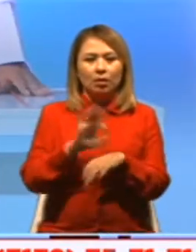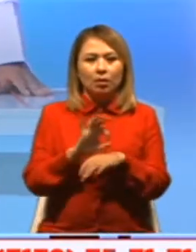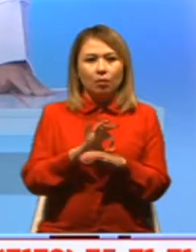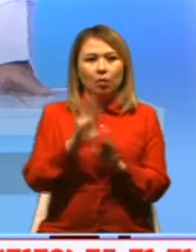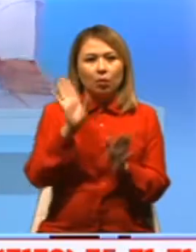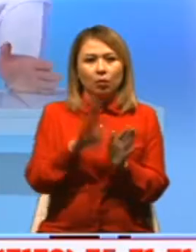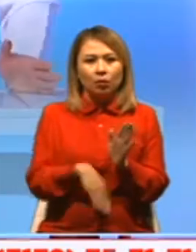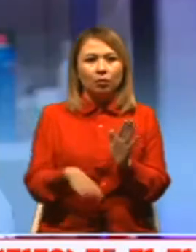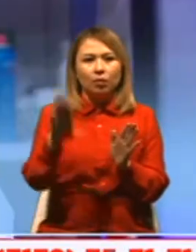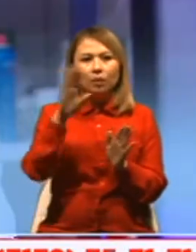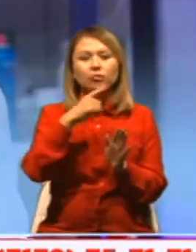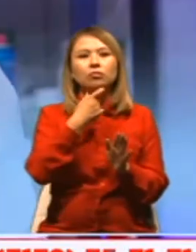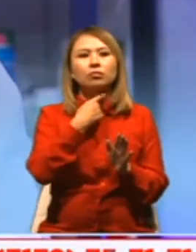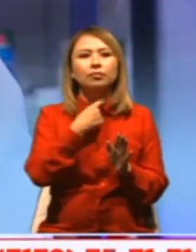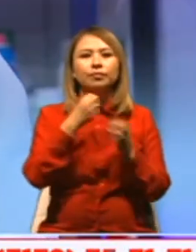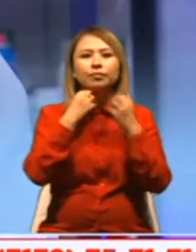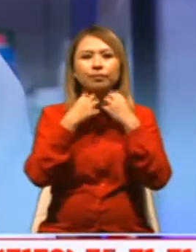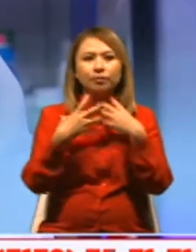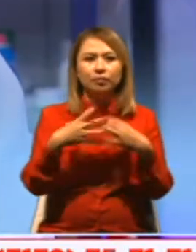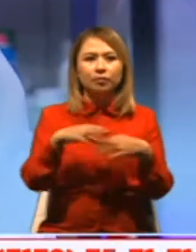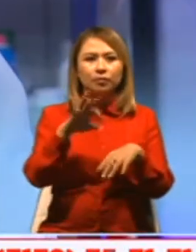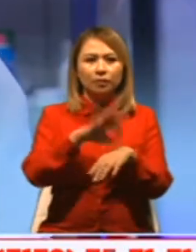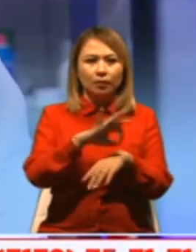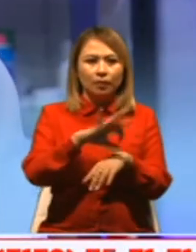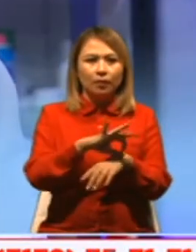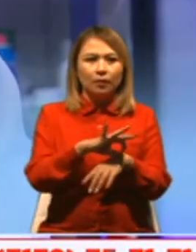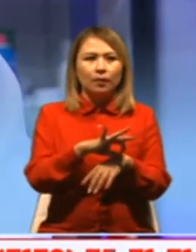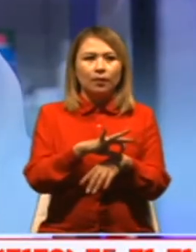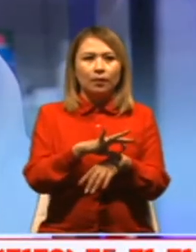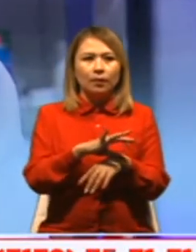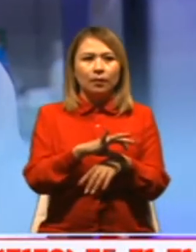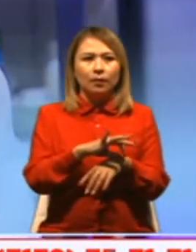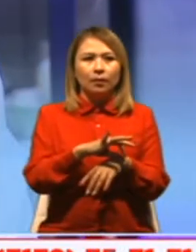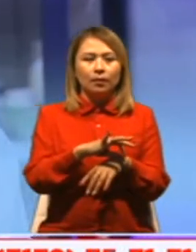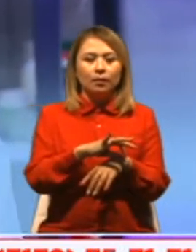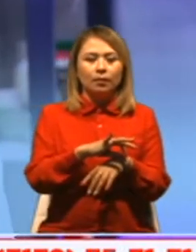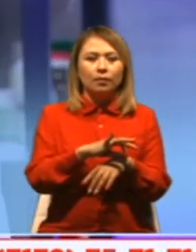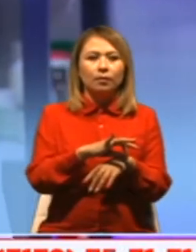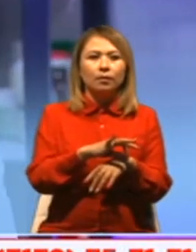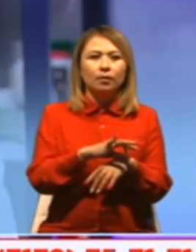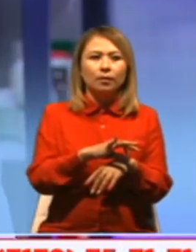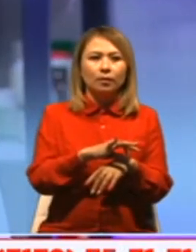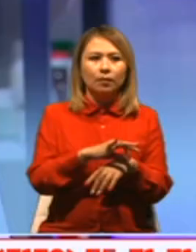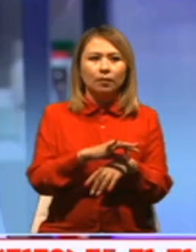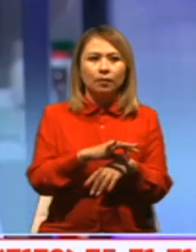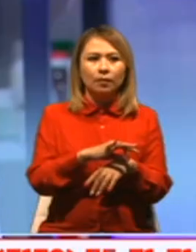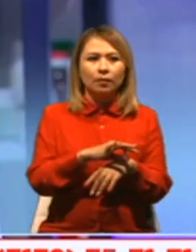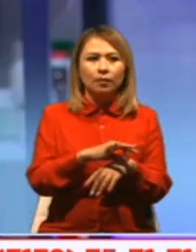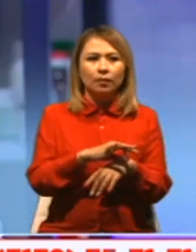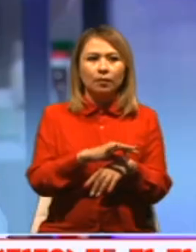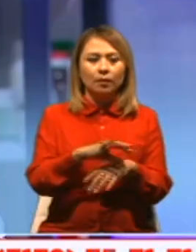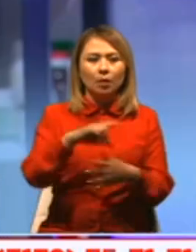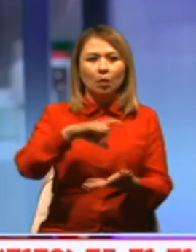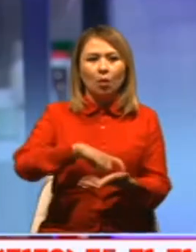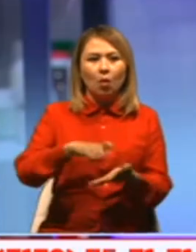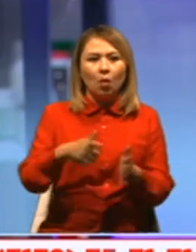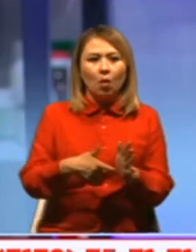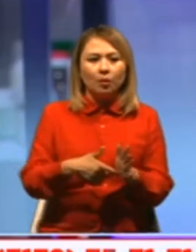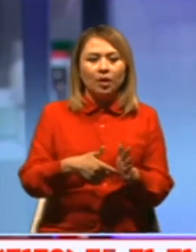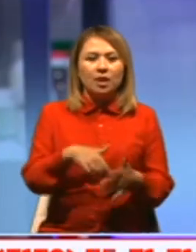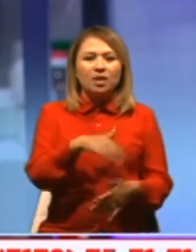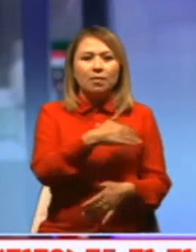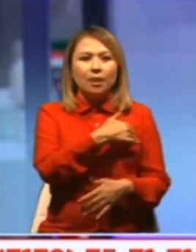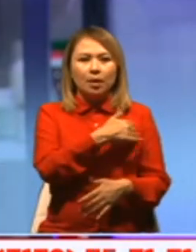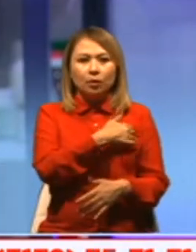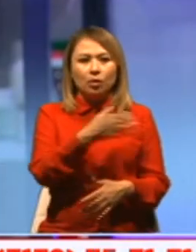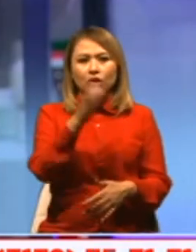келесіздер, өйткені тамақтың ісініп ауруларын алып келуі мүмкін. Сол үшін, яғни дәрігеріміз айтқандай, бөлме температурасында ішіңіздер